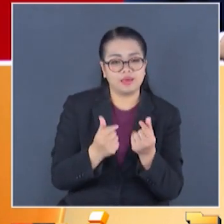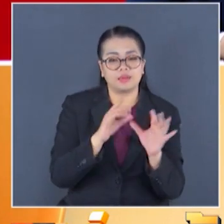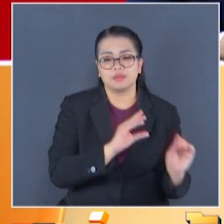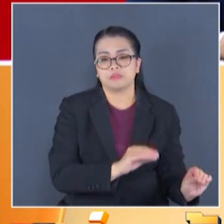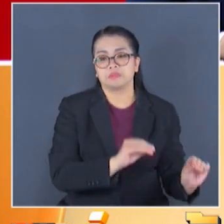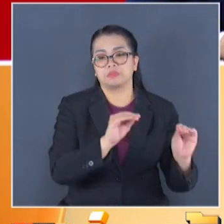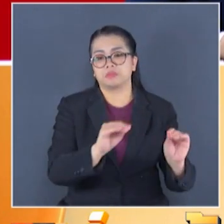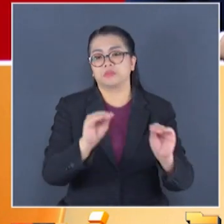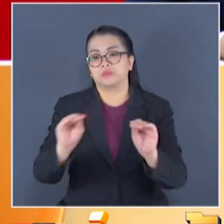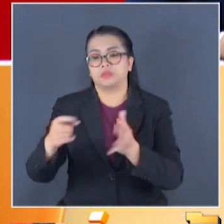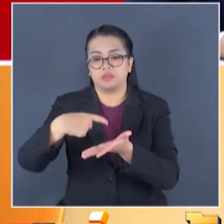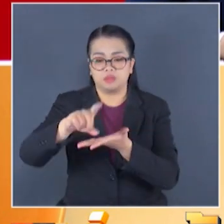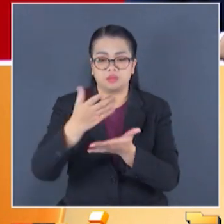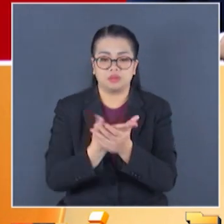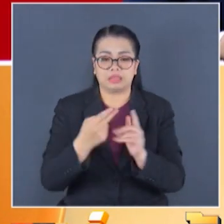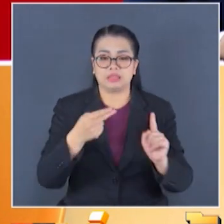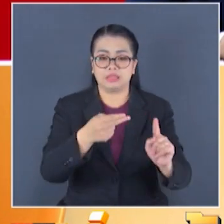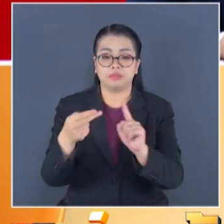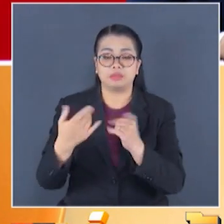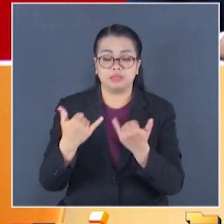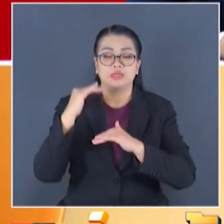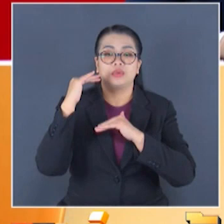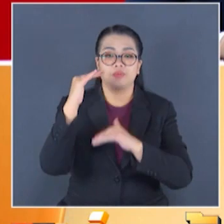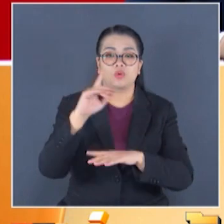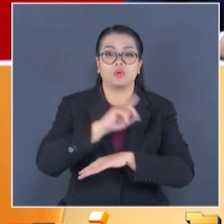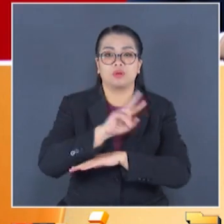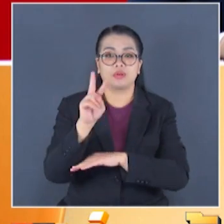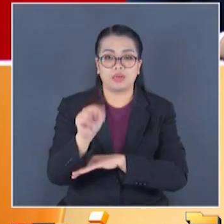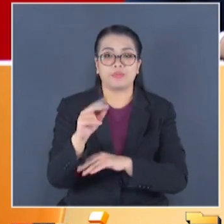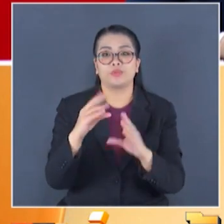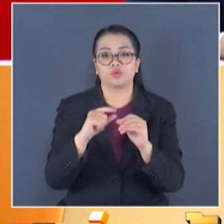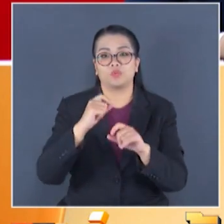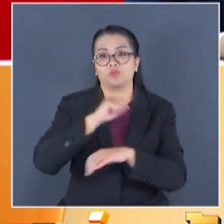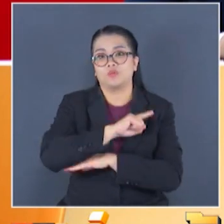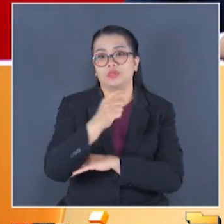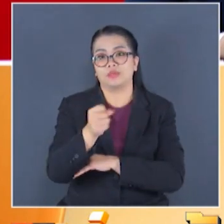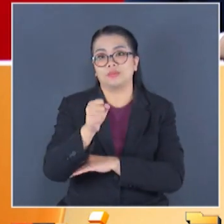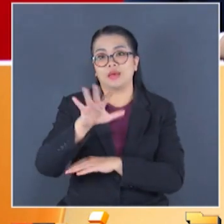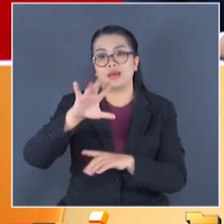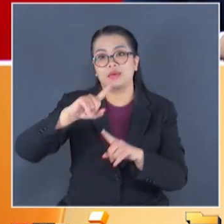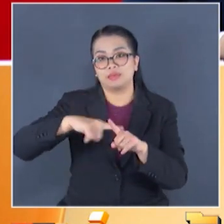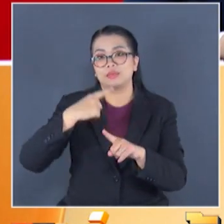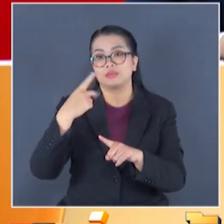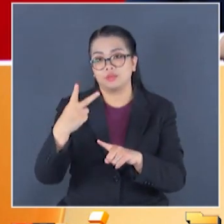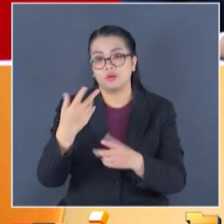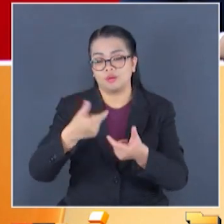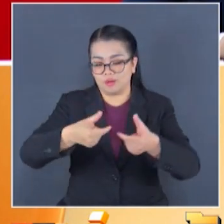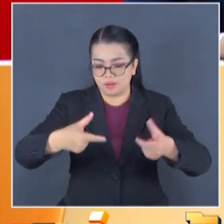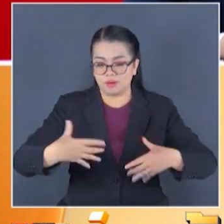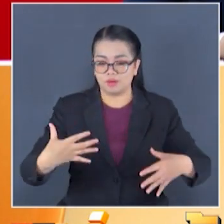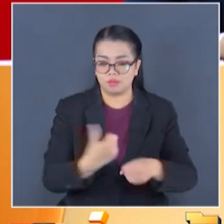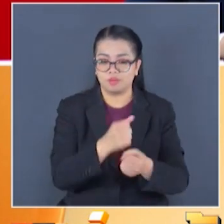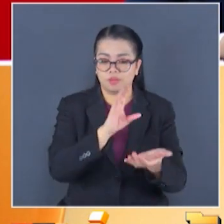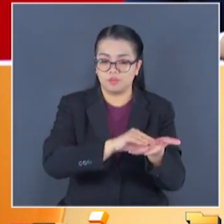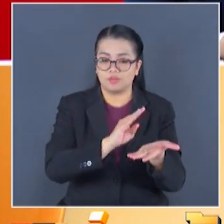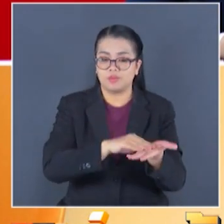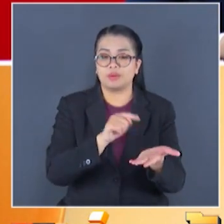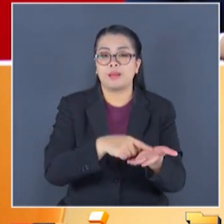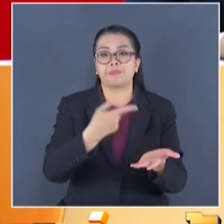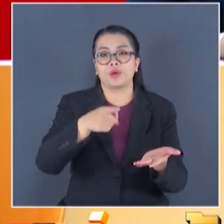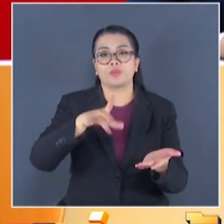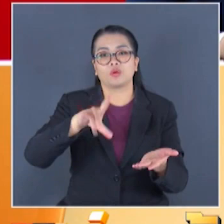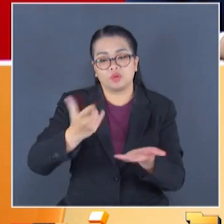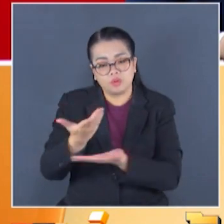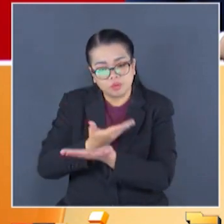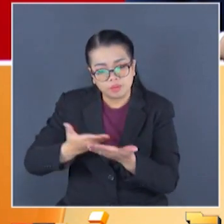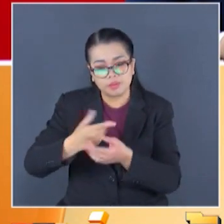ัก็จะมีการนำรายงานของพ.พ.ช.มาพิจนาด้วยทมี 8 ข